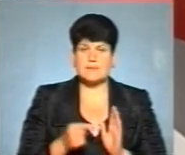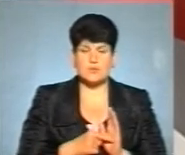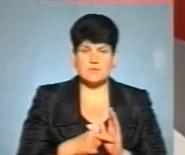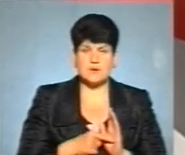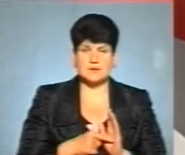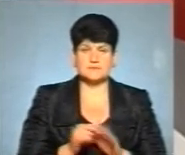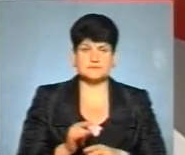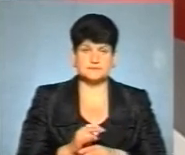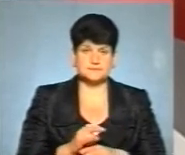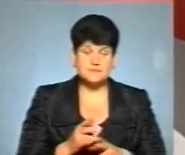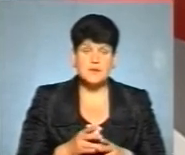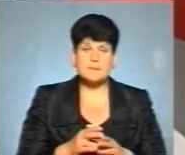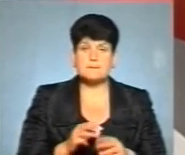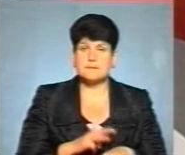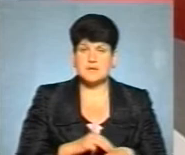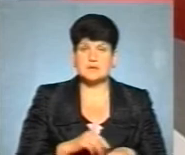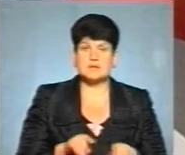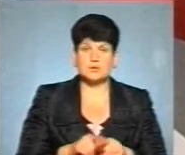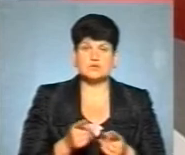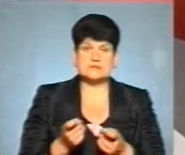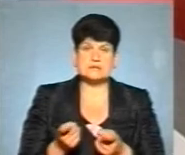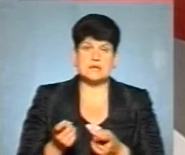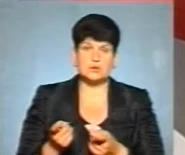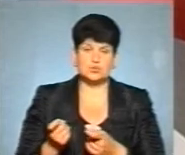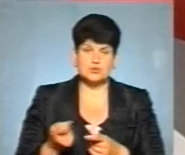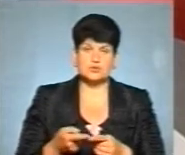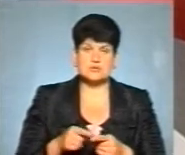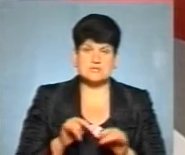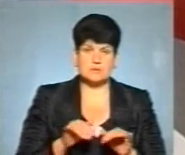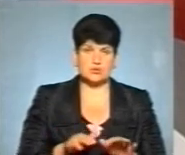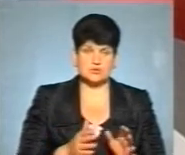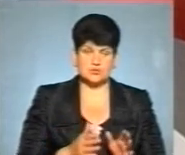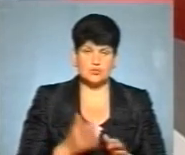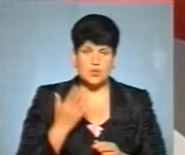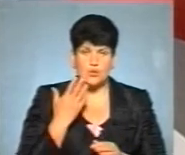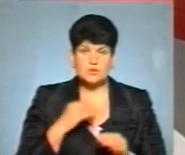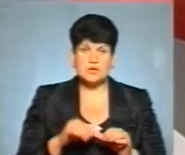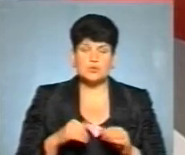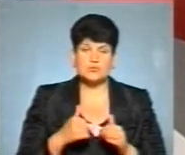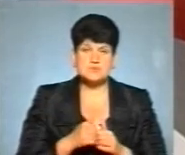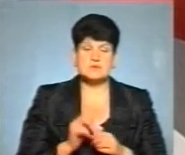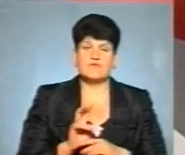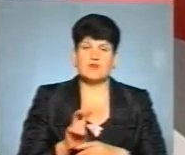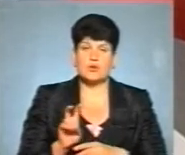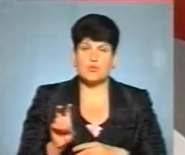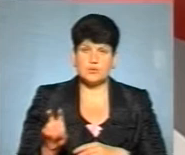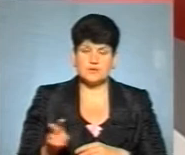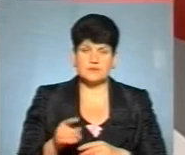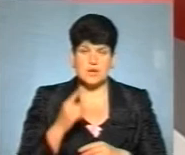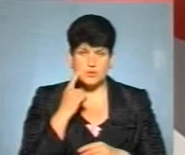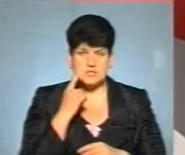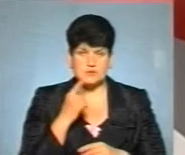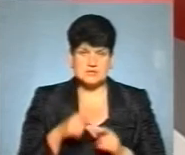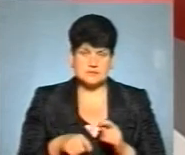шахрайськими варіантами, правоохоронні органи теж залучені до цієї процедури. Тобто, коли комісія виходить, вона оцінює вони